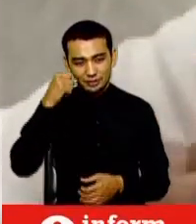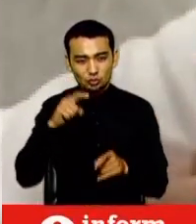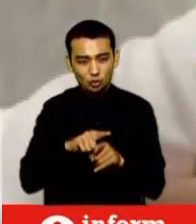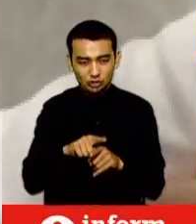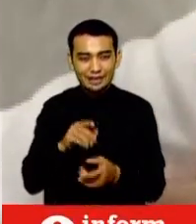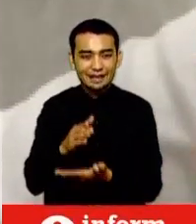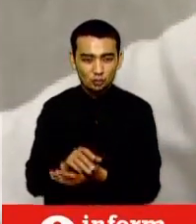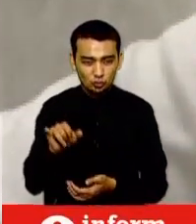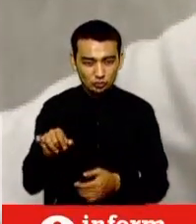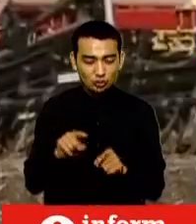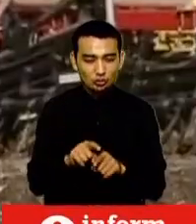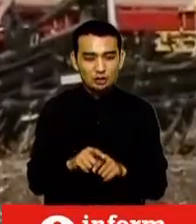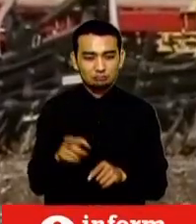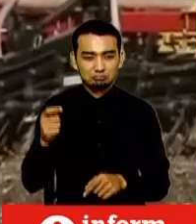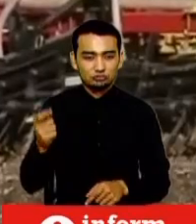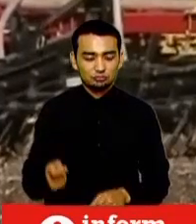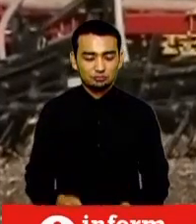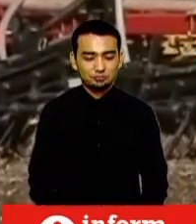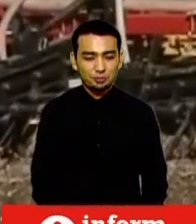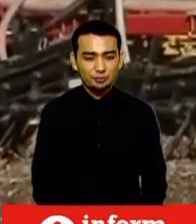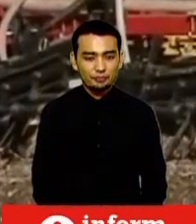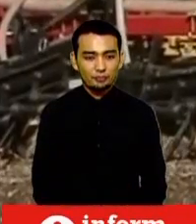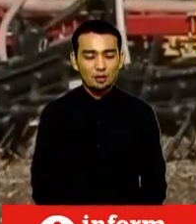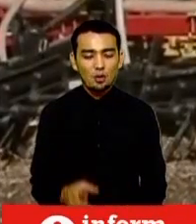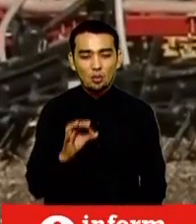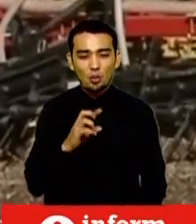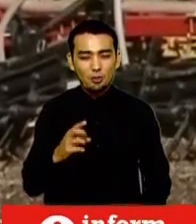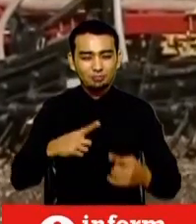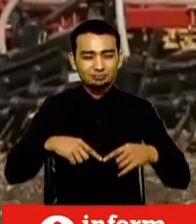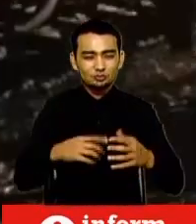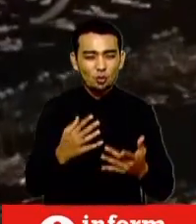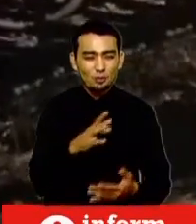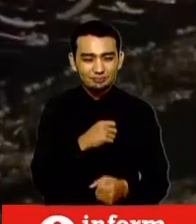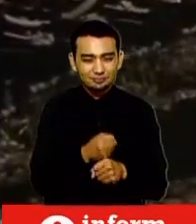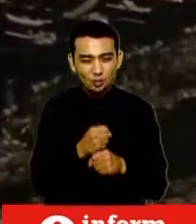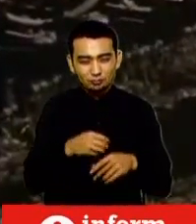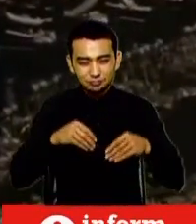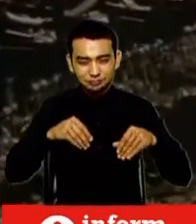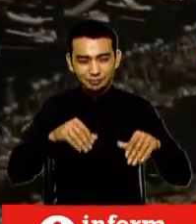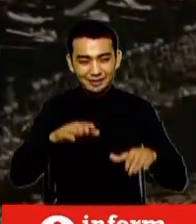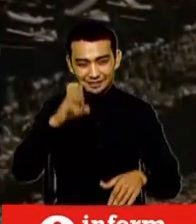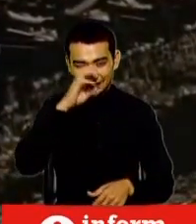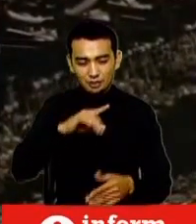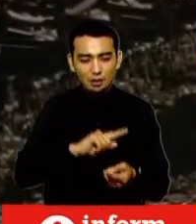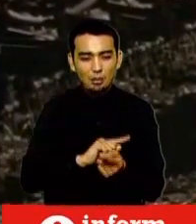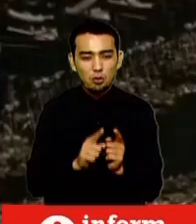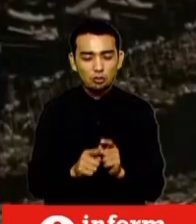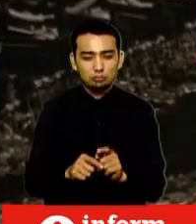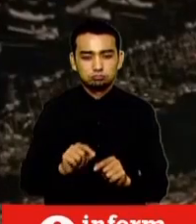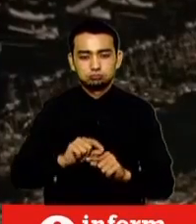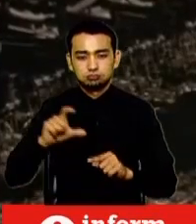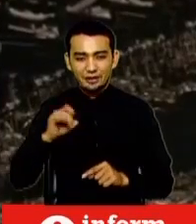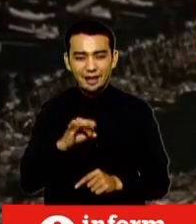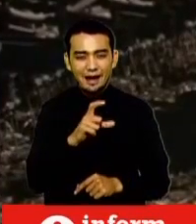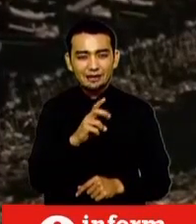есть, и у них тоже дешевле. В МИР же заявляют, что объемы производства некоторых удобрений в стране наоборот возросли. Вырос и